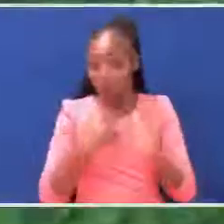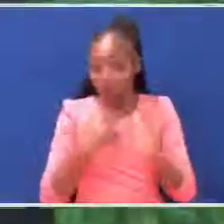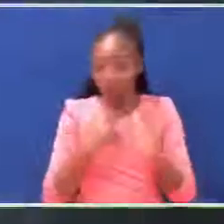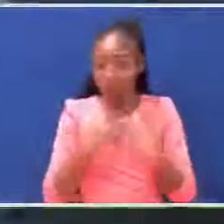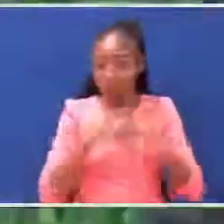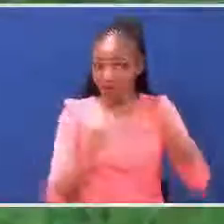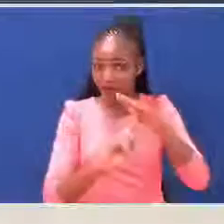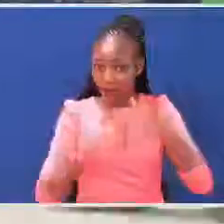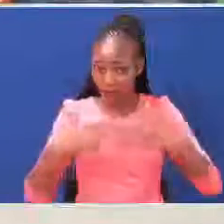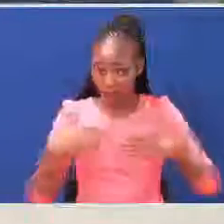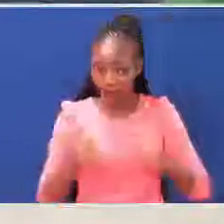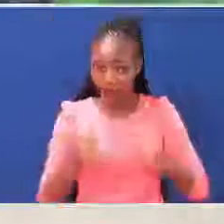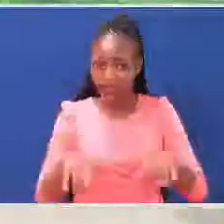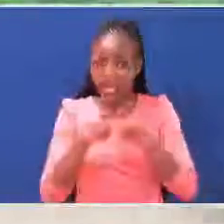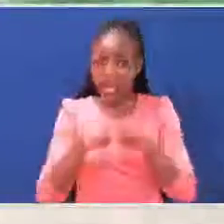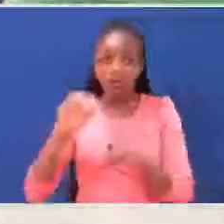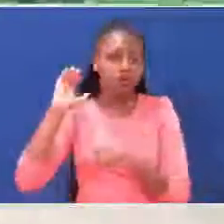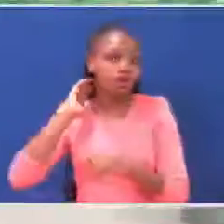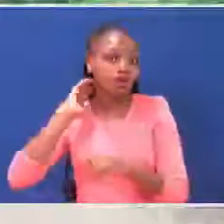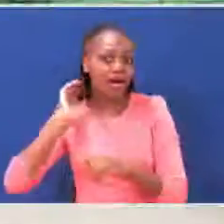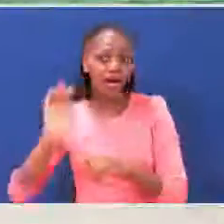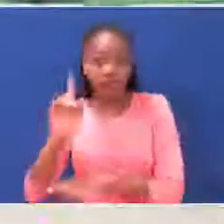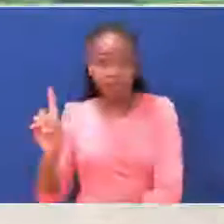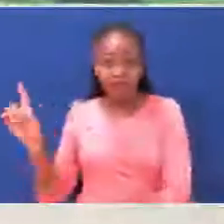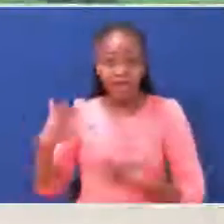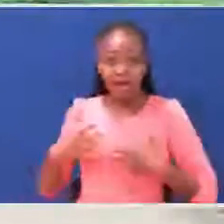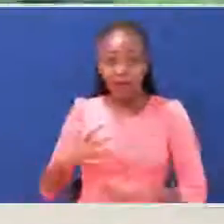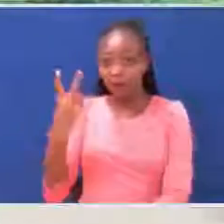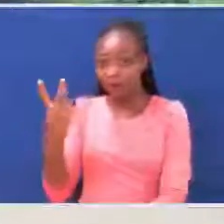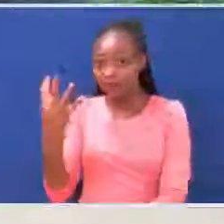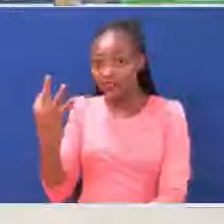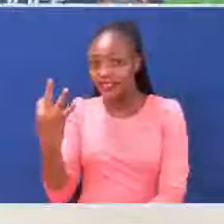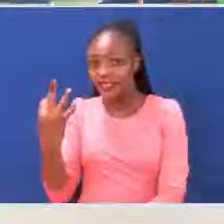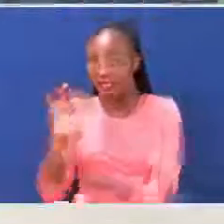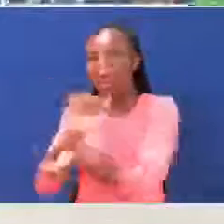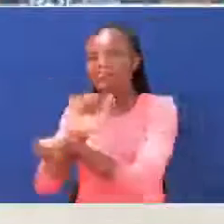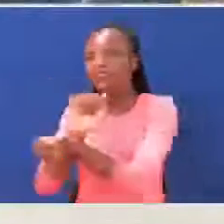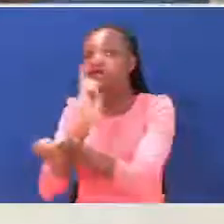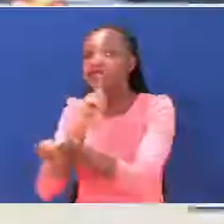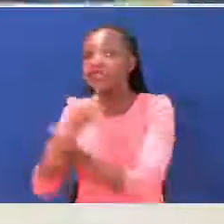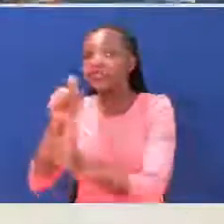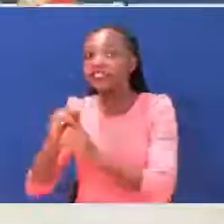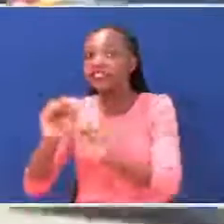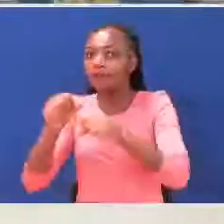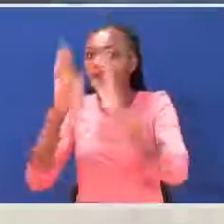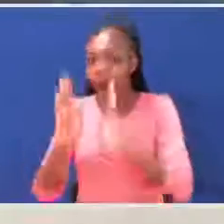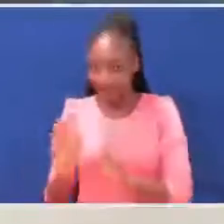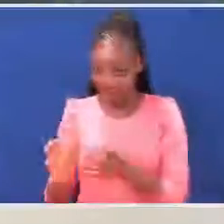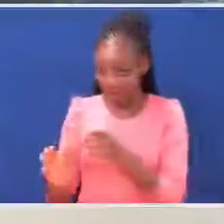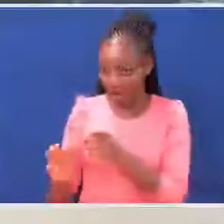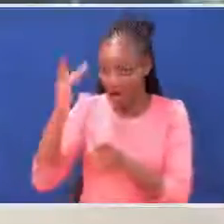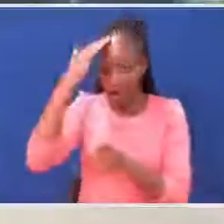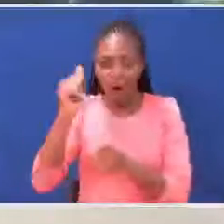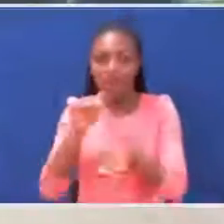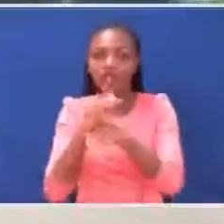na Wizara ya Afya. Katika kaunti ya Muranga, watu 23, baadhi yao waendeshaji wa bodaboda, wamekamatwa baada ya